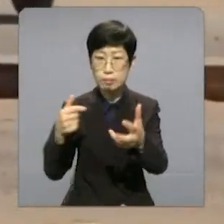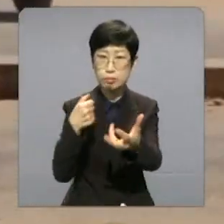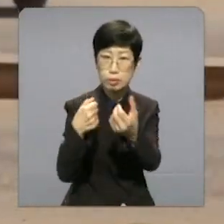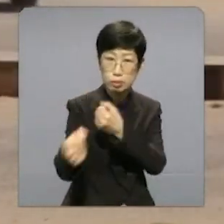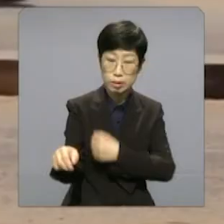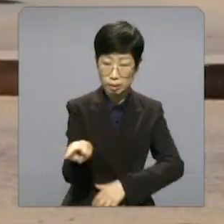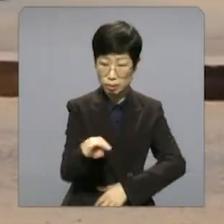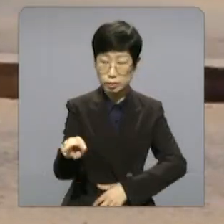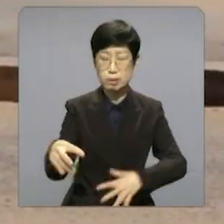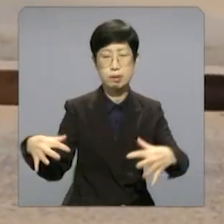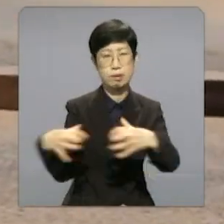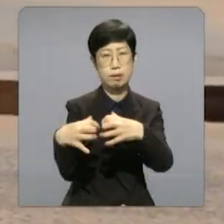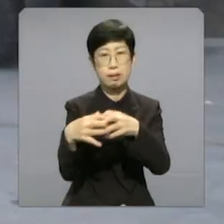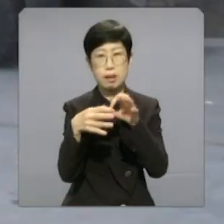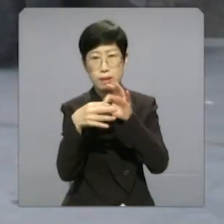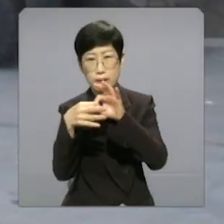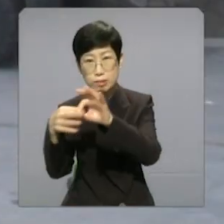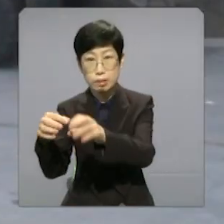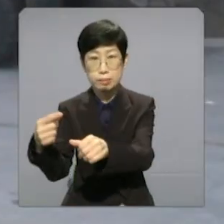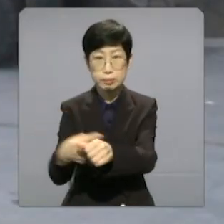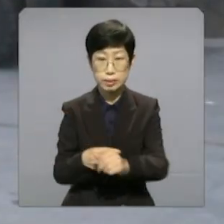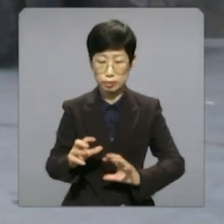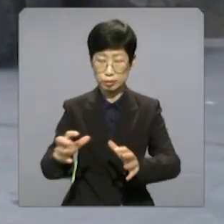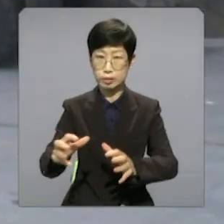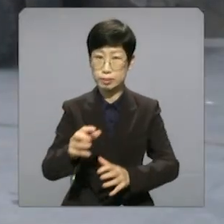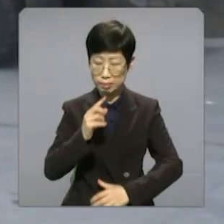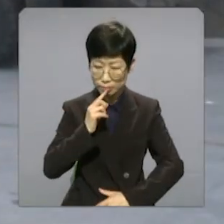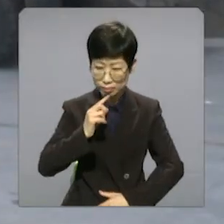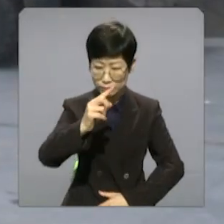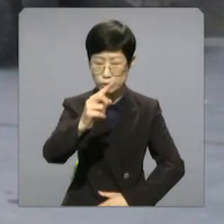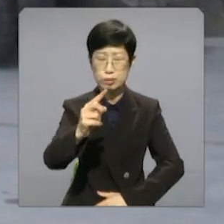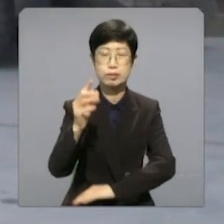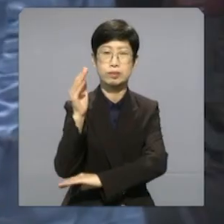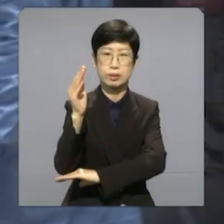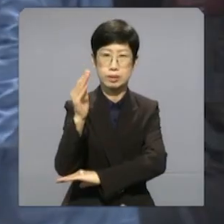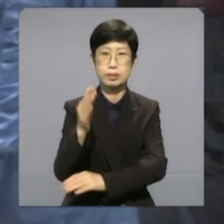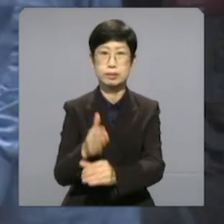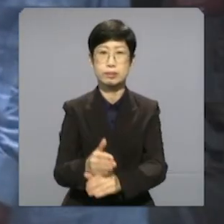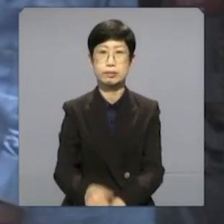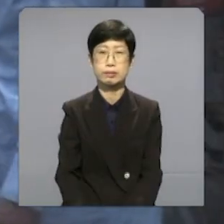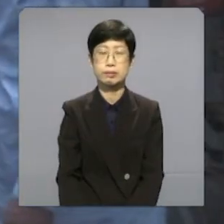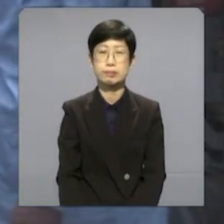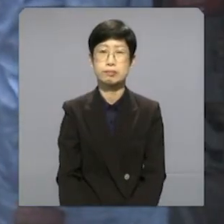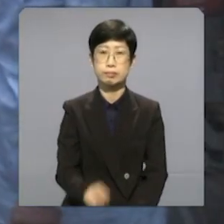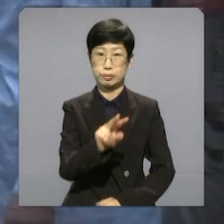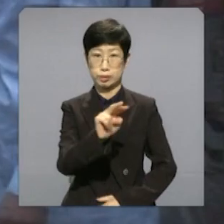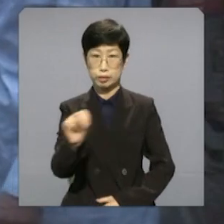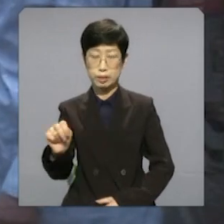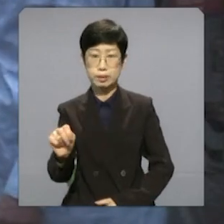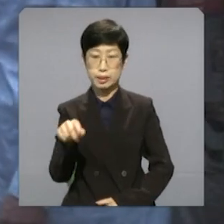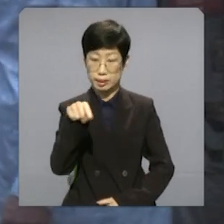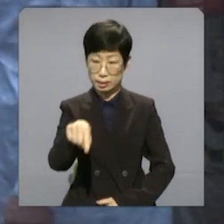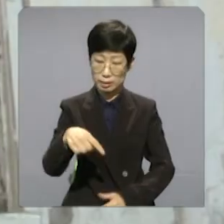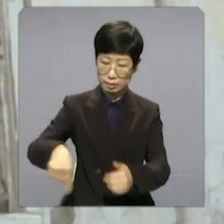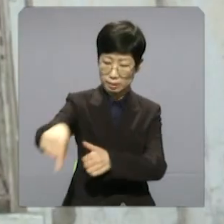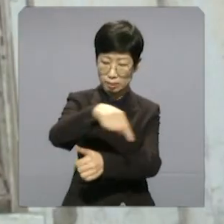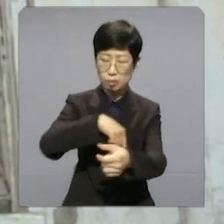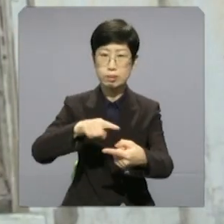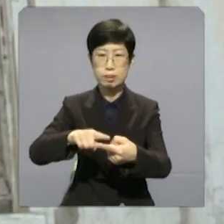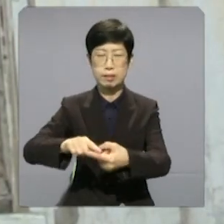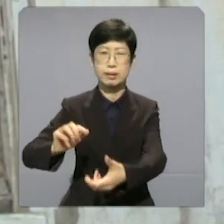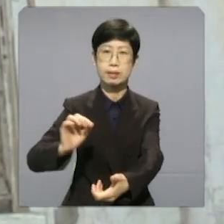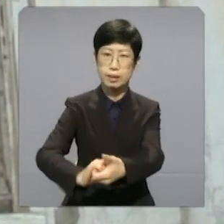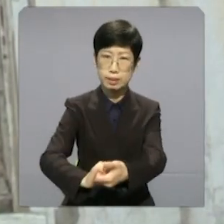무력 충돌이 멈추지 않으면서 국제 구호 단체들의 우려는 커지고 있습니다. 유엔은 현 수단 상황에 대해